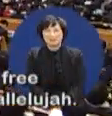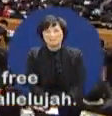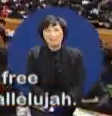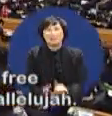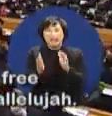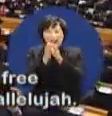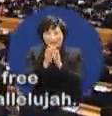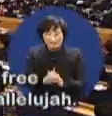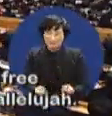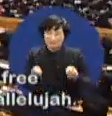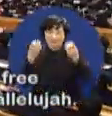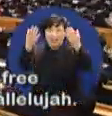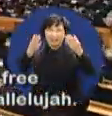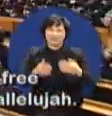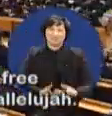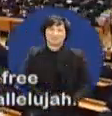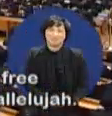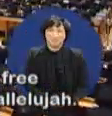할렐루야.